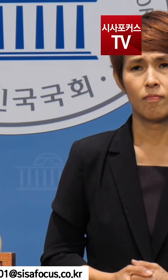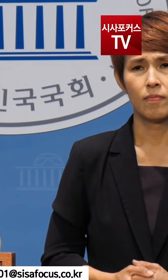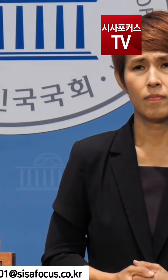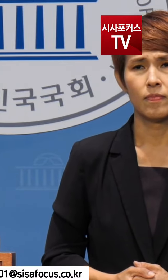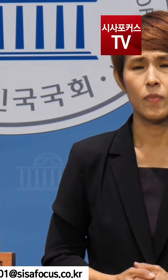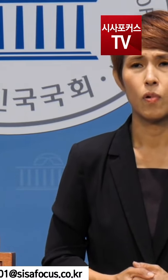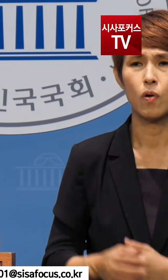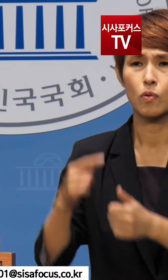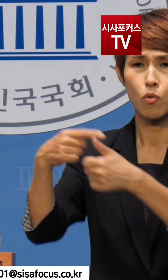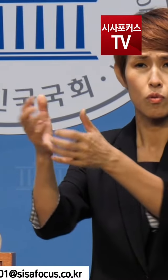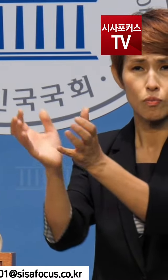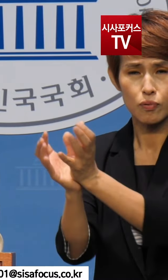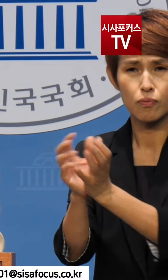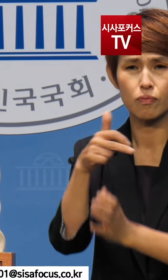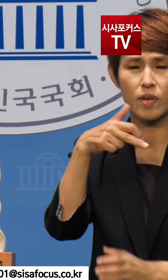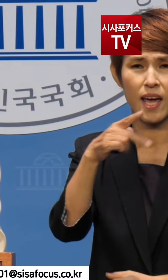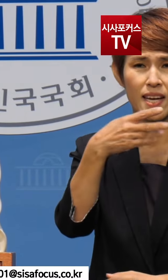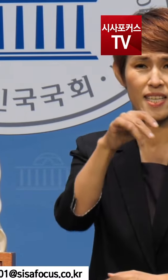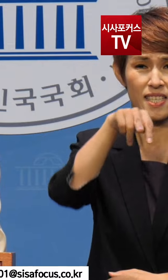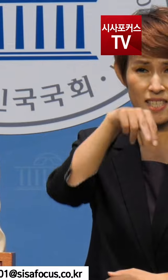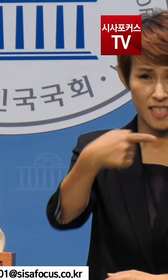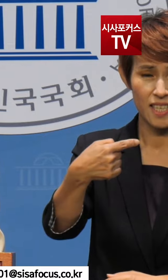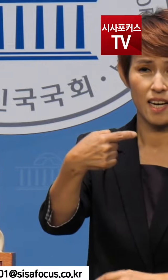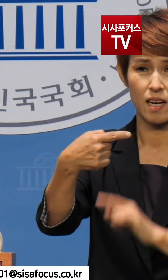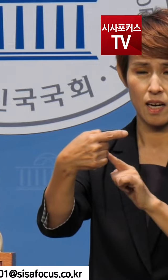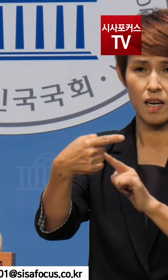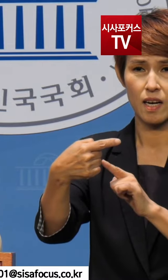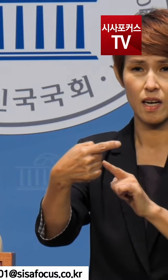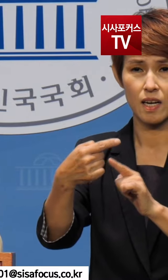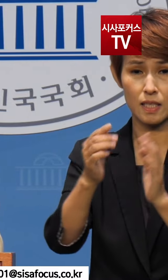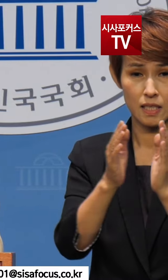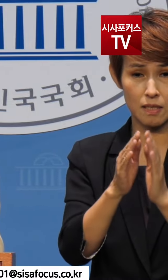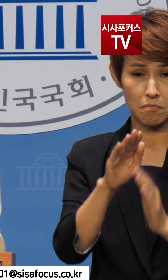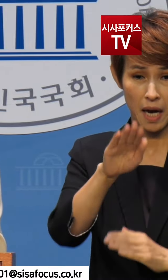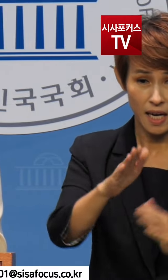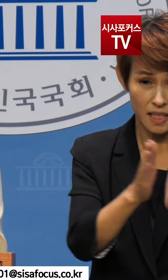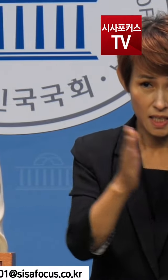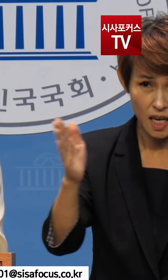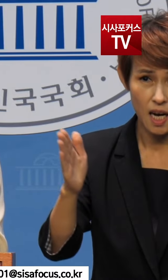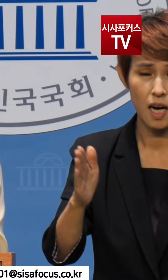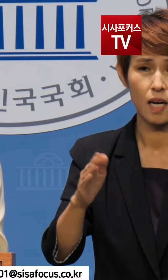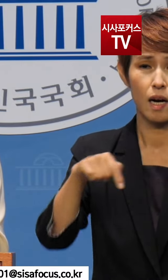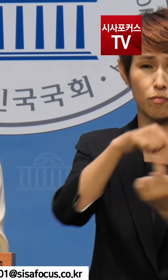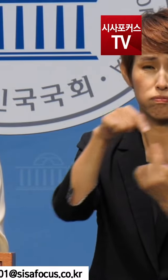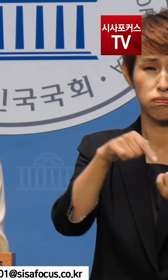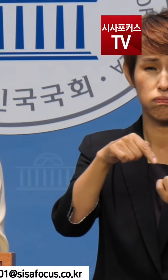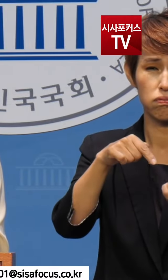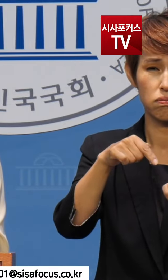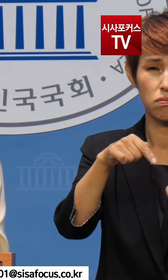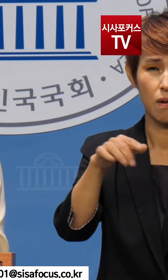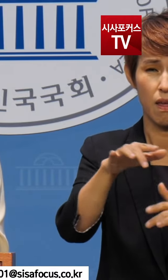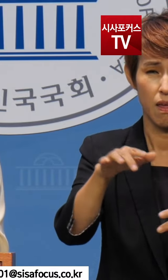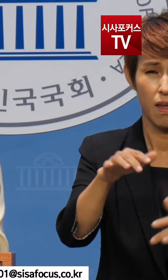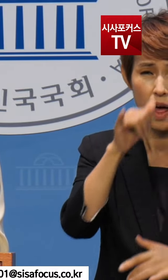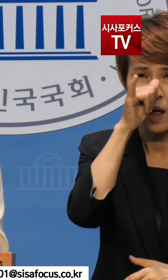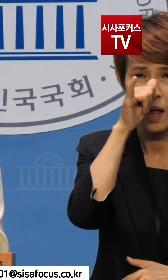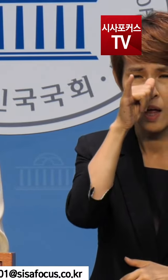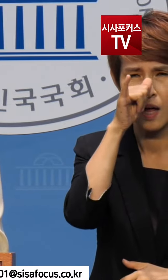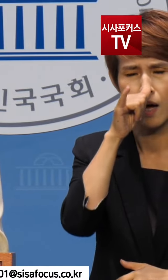어떻게 교육부와 캐리스가 손만 대면 잘 돌아가는 현장이 이렇게 마비가 되고 분란이 되는지 이해할 수가